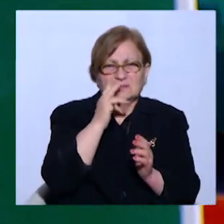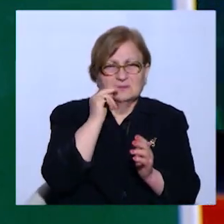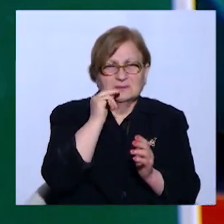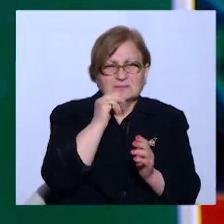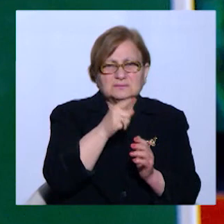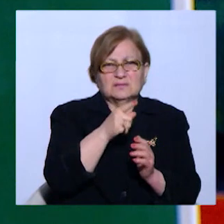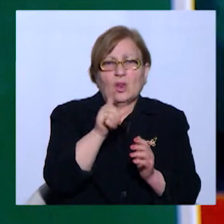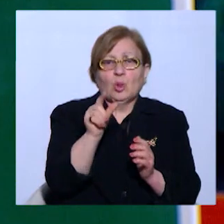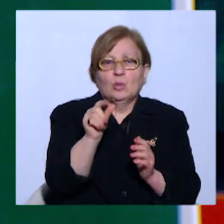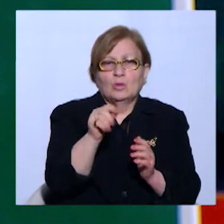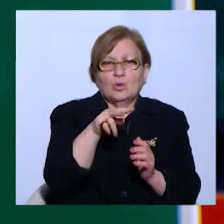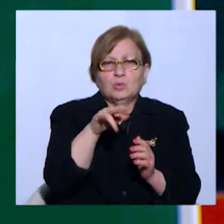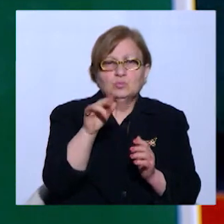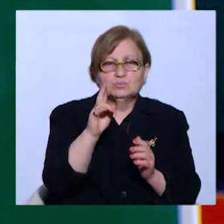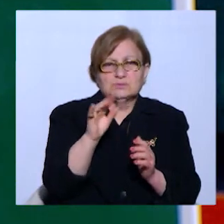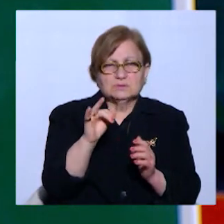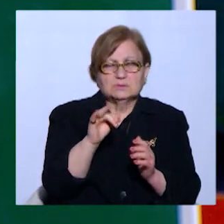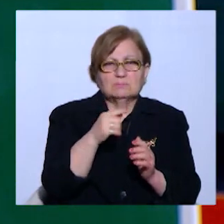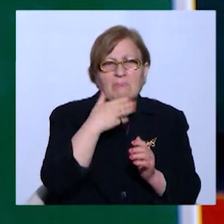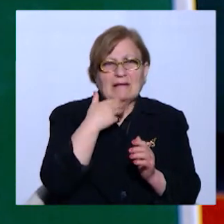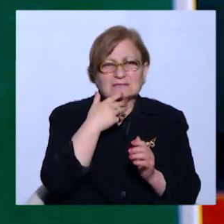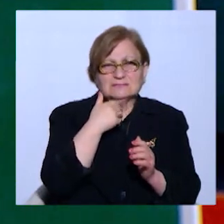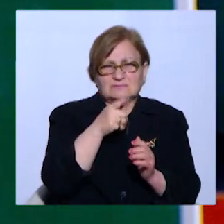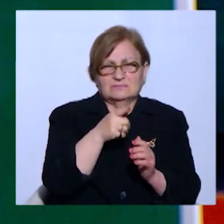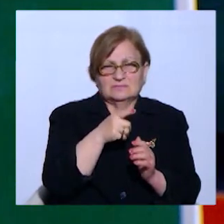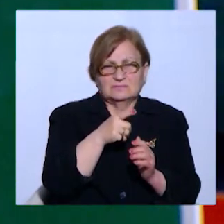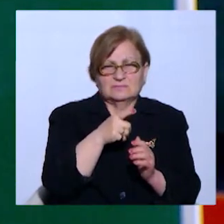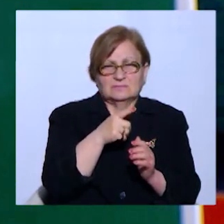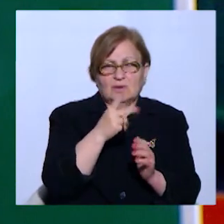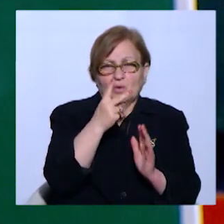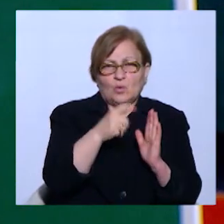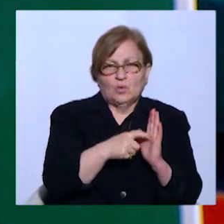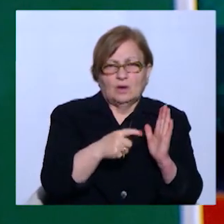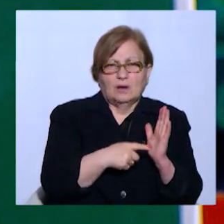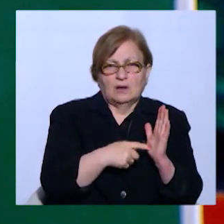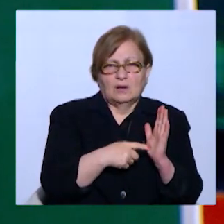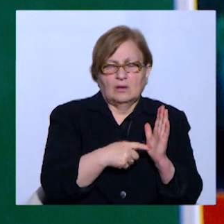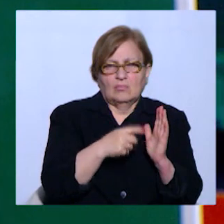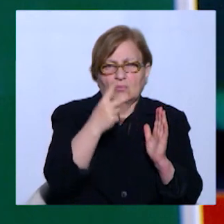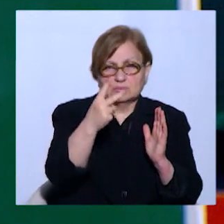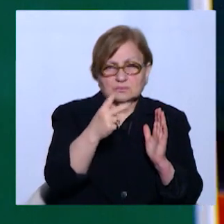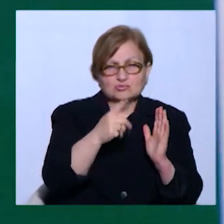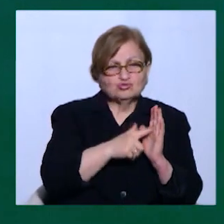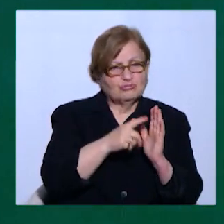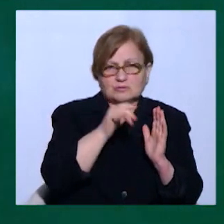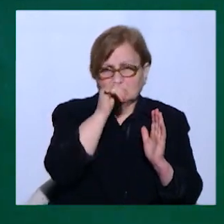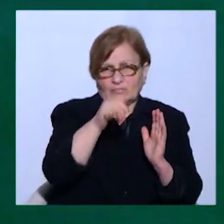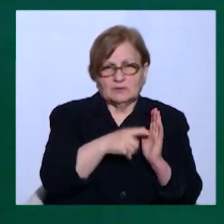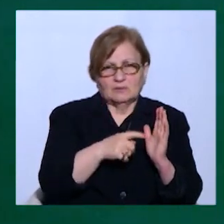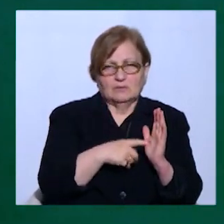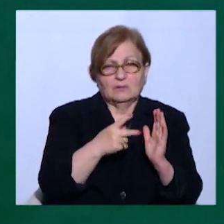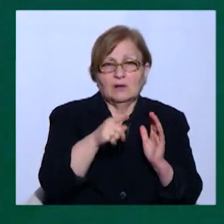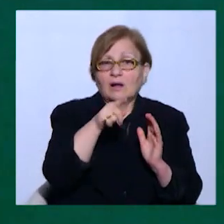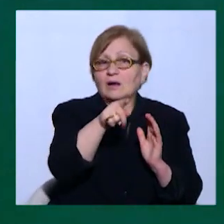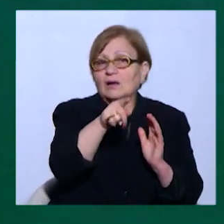ლუწი აი ესეთია ლუწი მაგრამ მარტივი 2 იყოს მარტო 2-ზე და 7 არის ყოფა 2-ზე რაღაცა უნდა შევკვეცო მაშ ამ